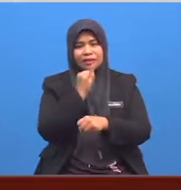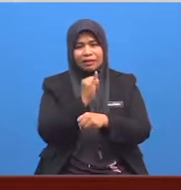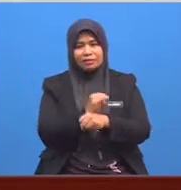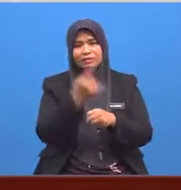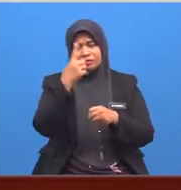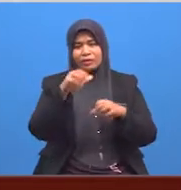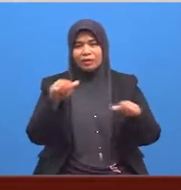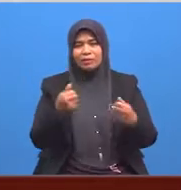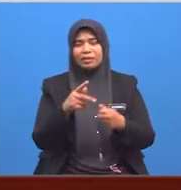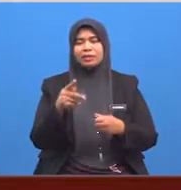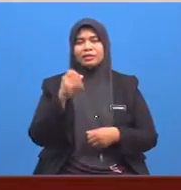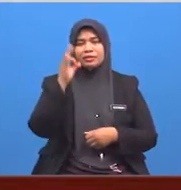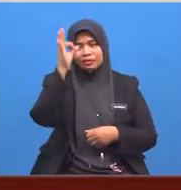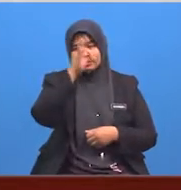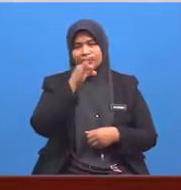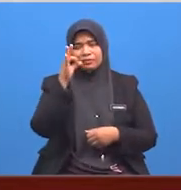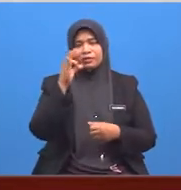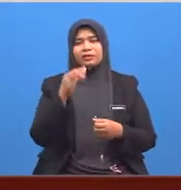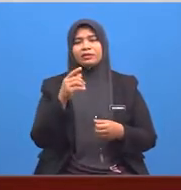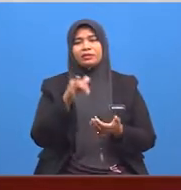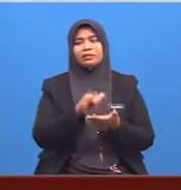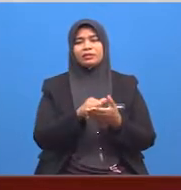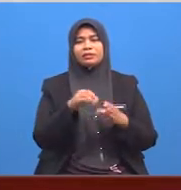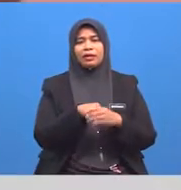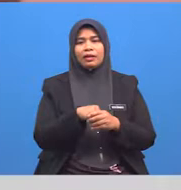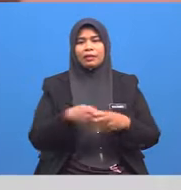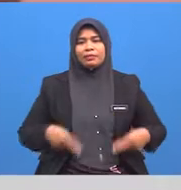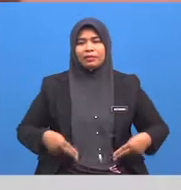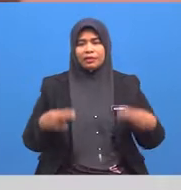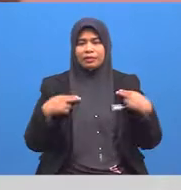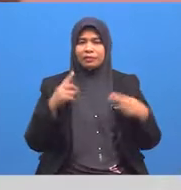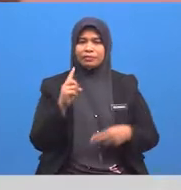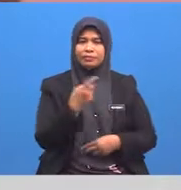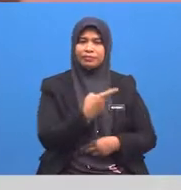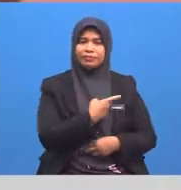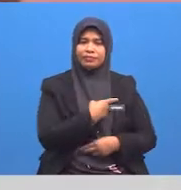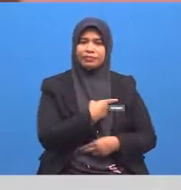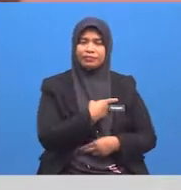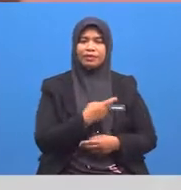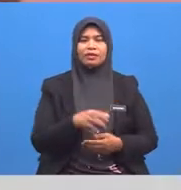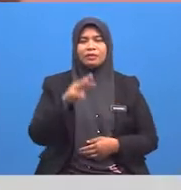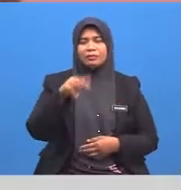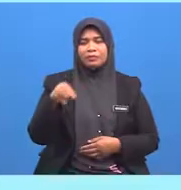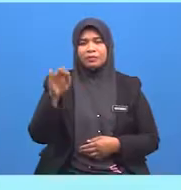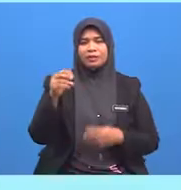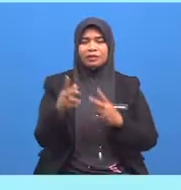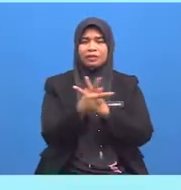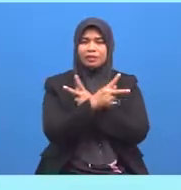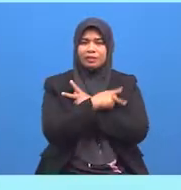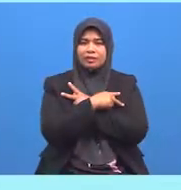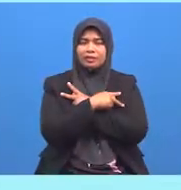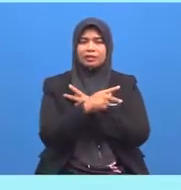mengamalkan semua obat tersebut di dalam kehidupan kita murid-murid yang dikasih sekalian